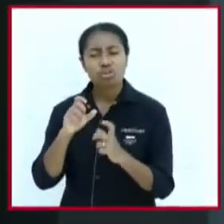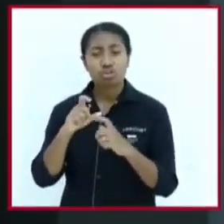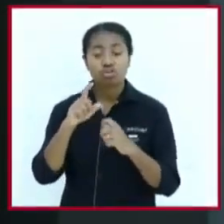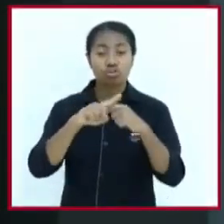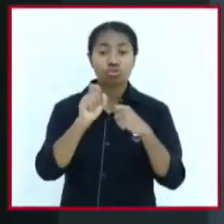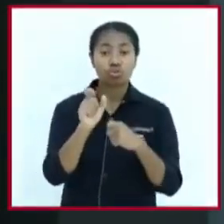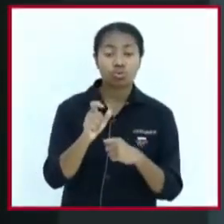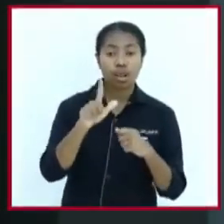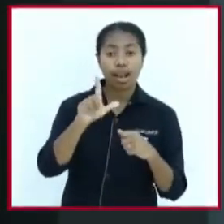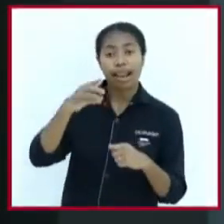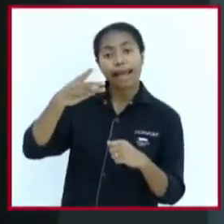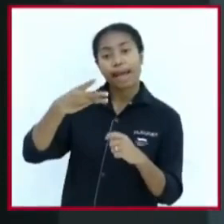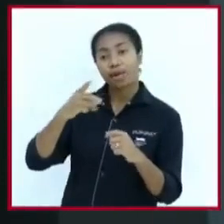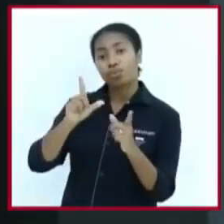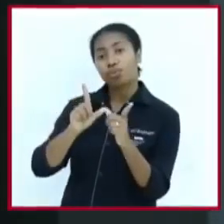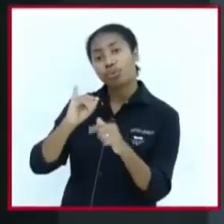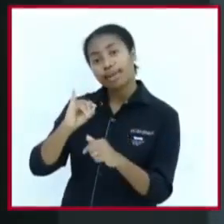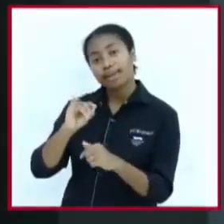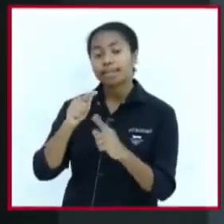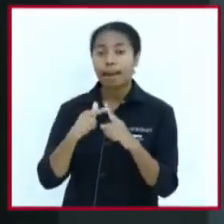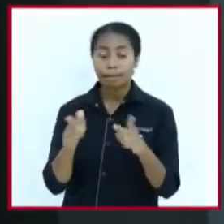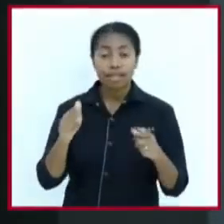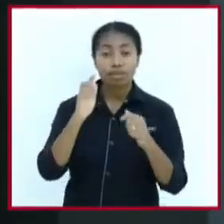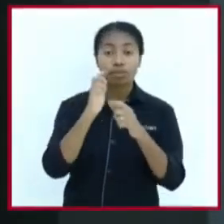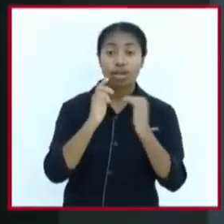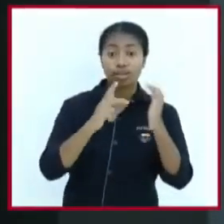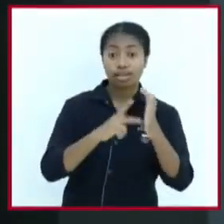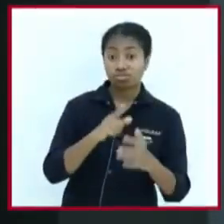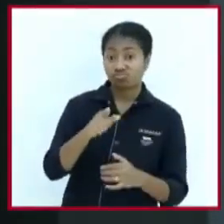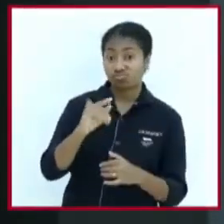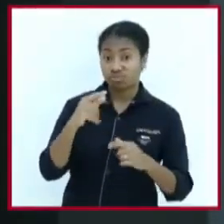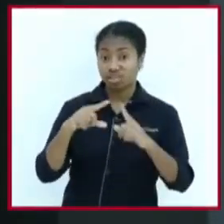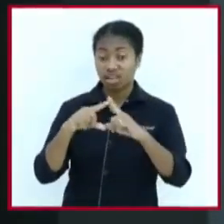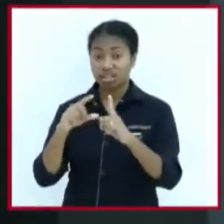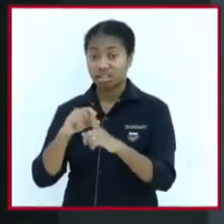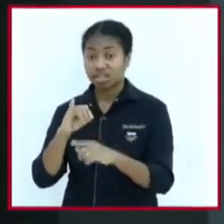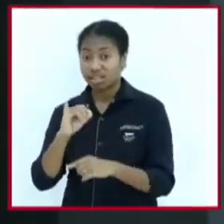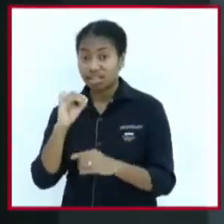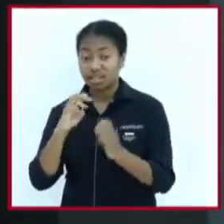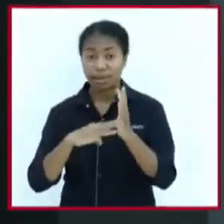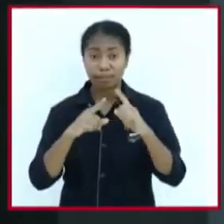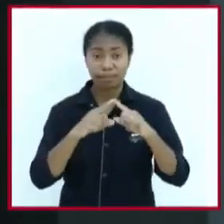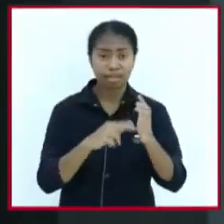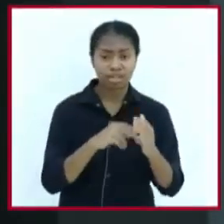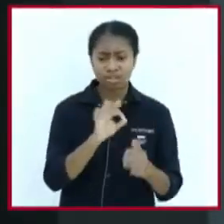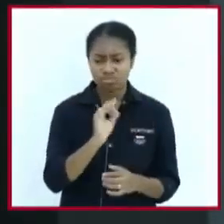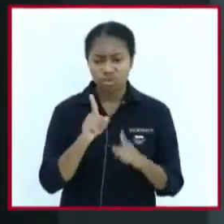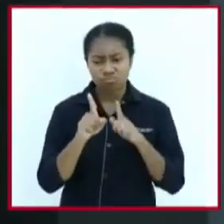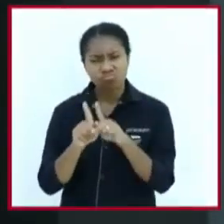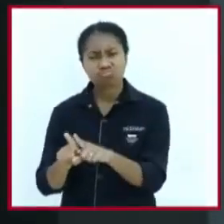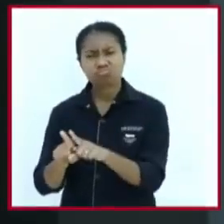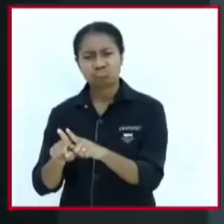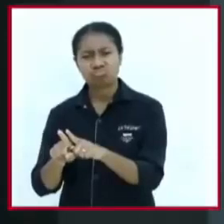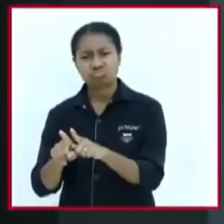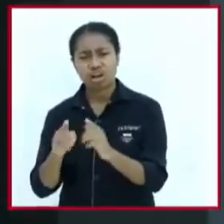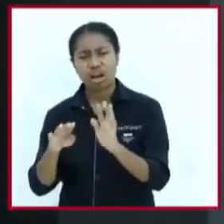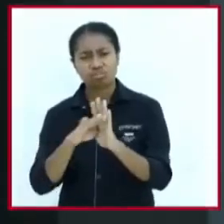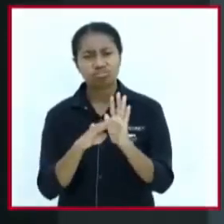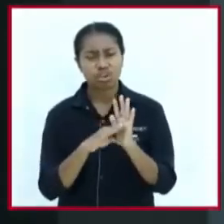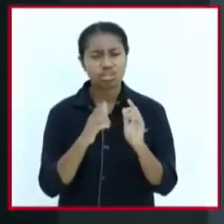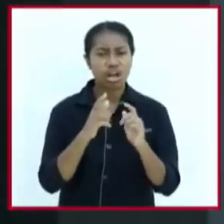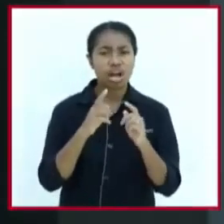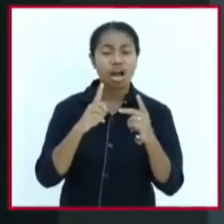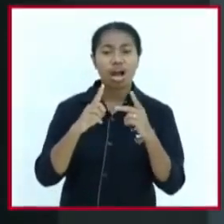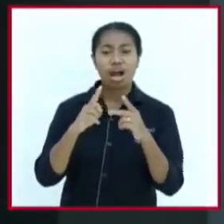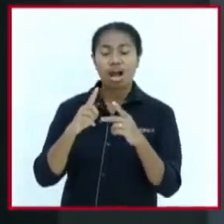harus turunan Harun Hai tapi Yesus itu jadi imam game tidak ikut aturannya Harun ini